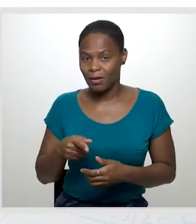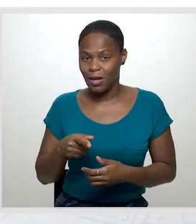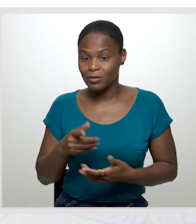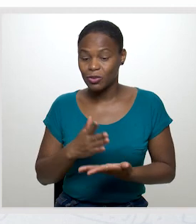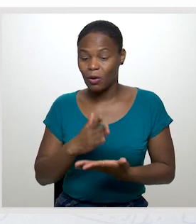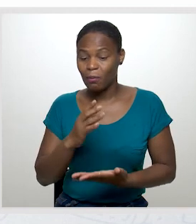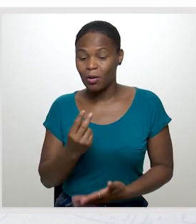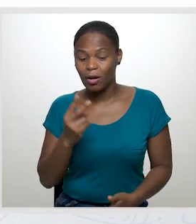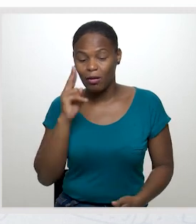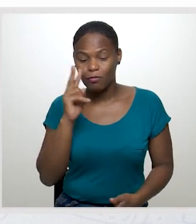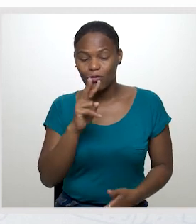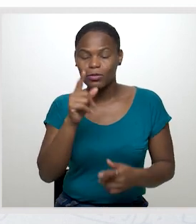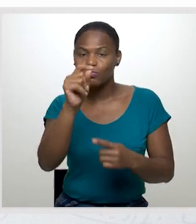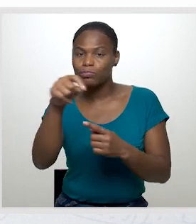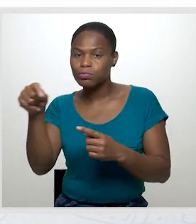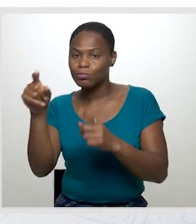les compléter.